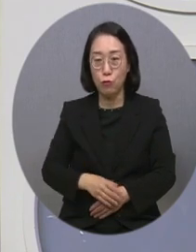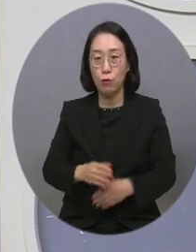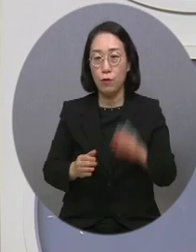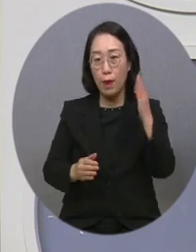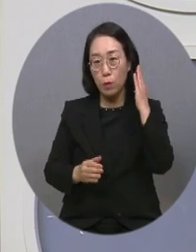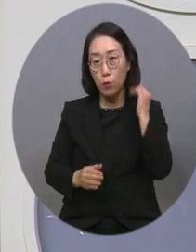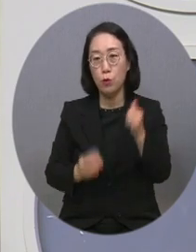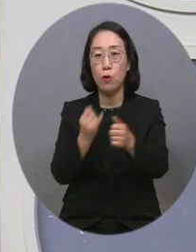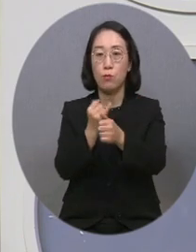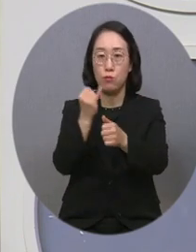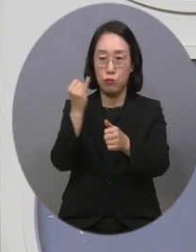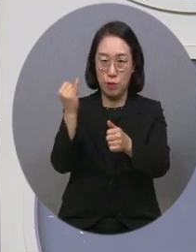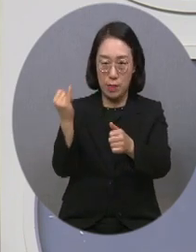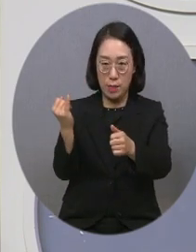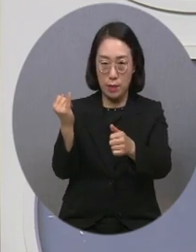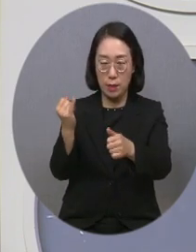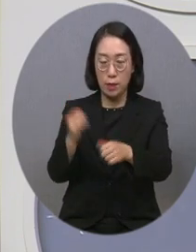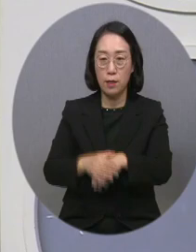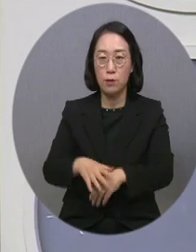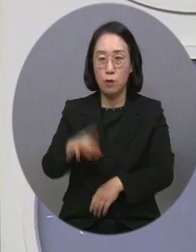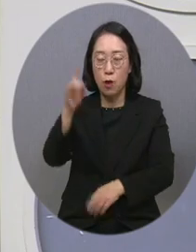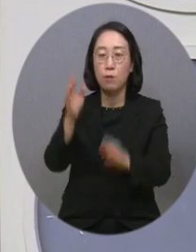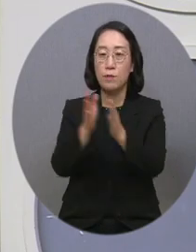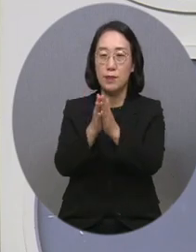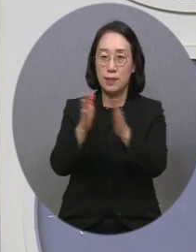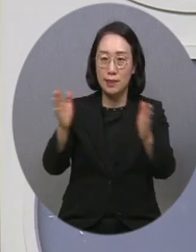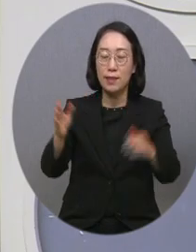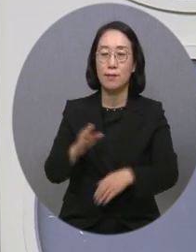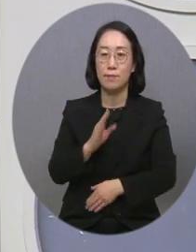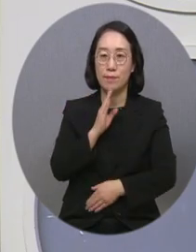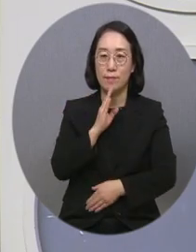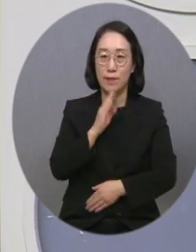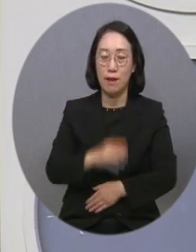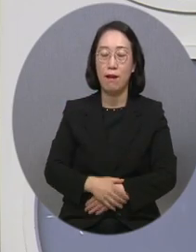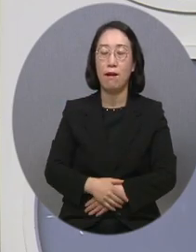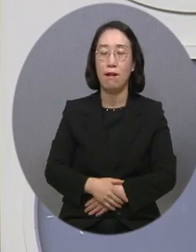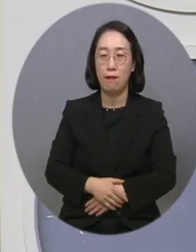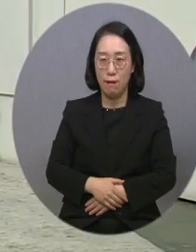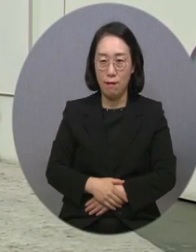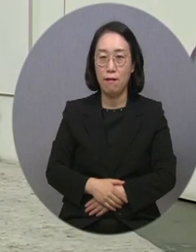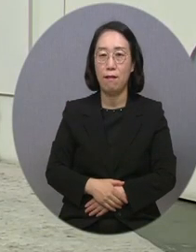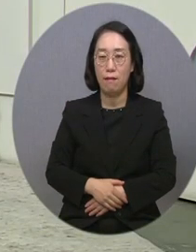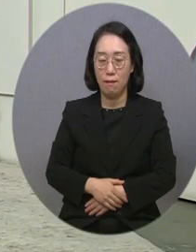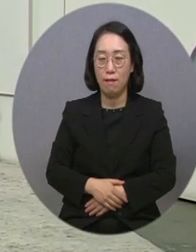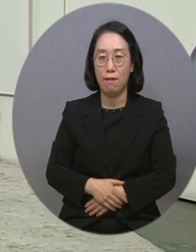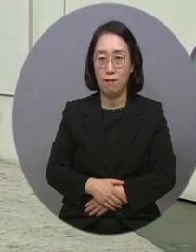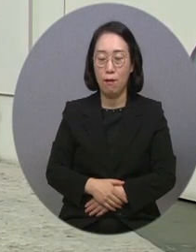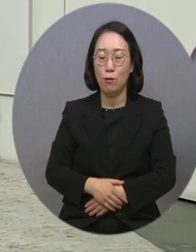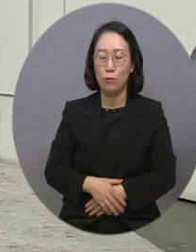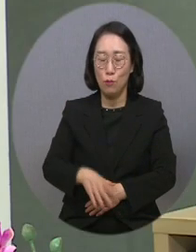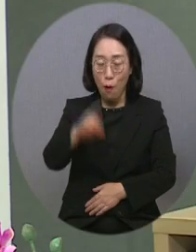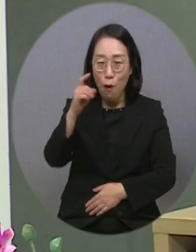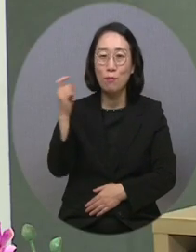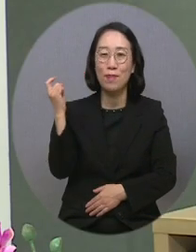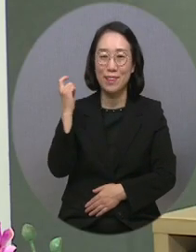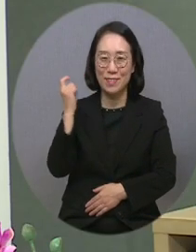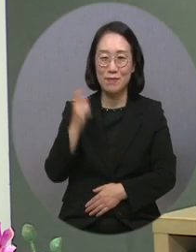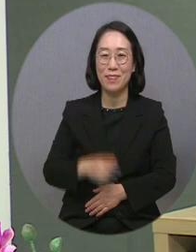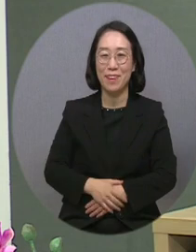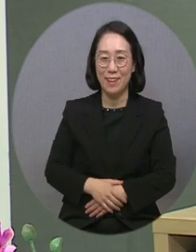그러세요. 네, 거기서부터 이제 시작을 그때부터 했었는데, 그런 시작을 했군요. 저는 오늘 처음 알았습니다.